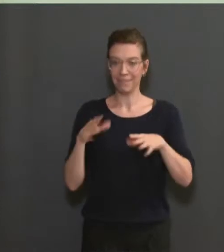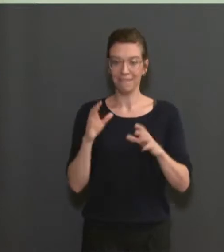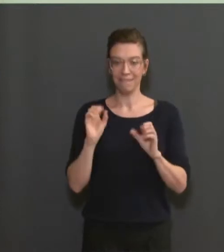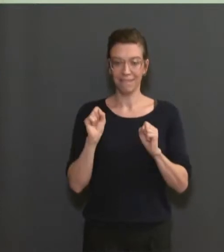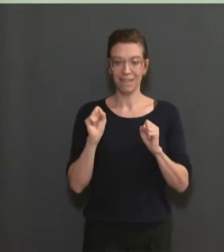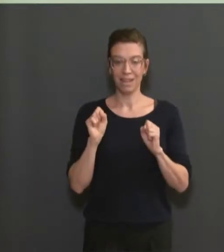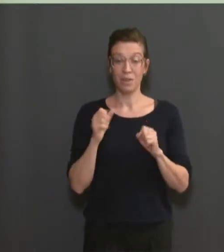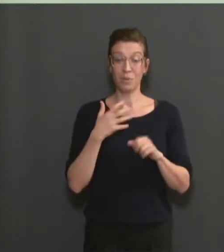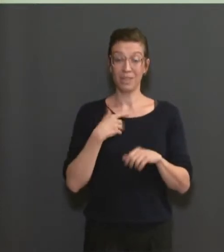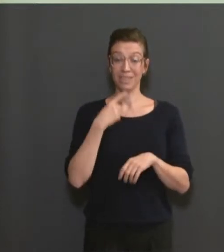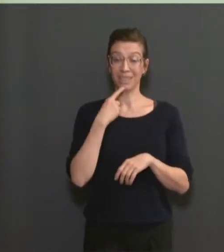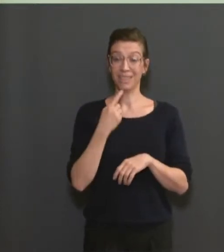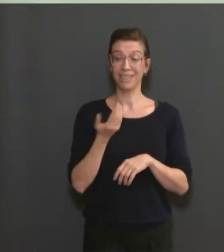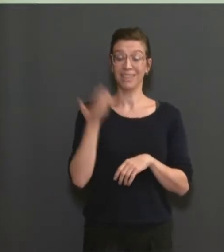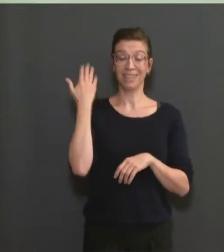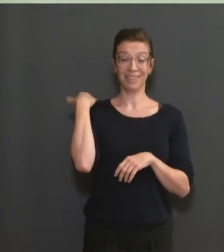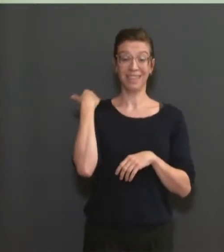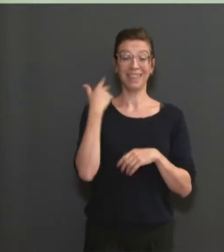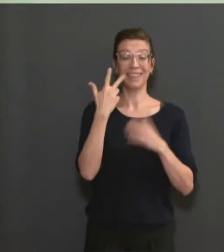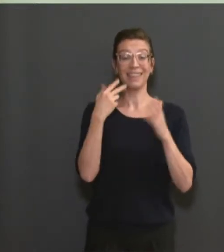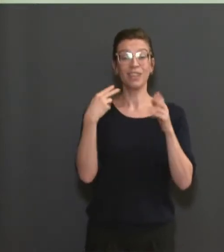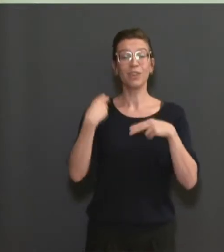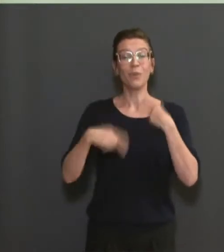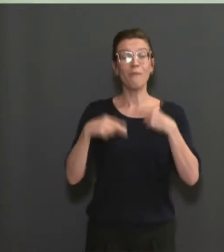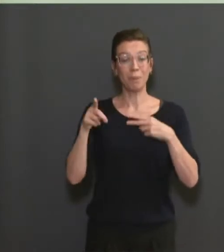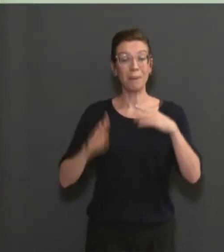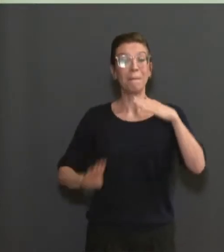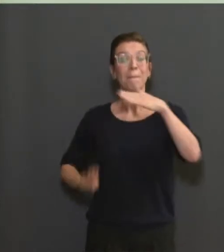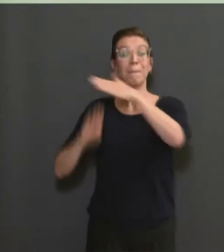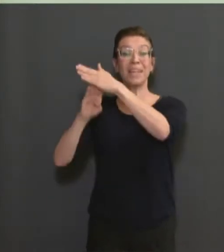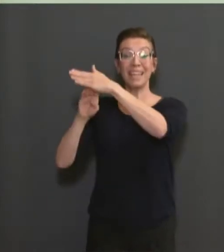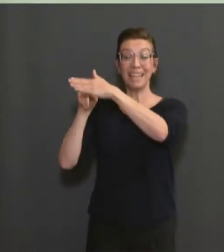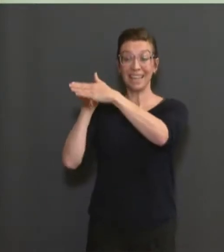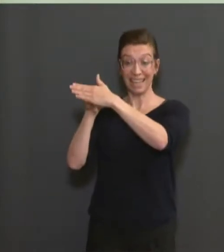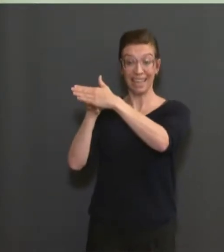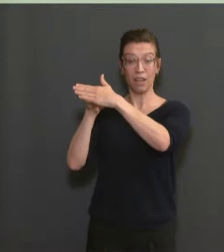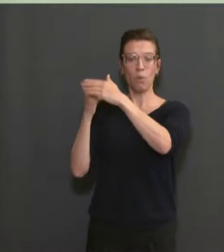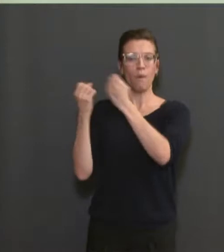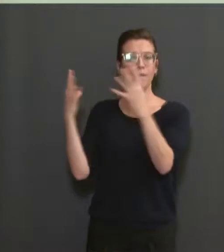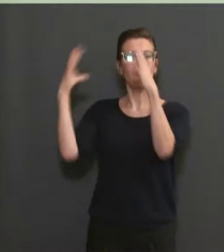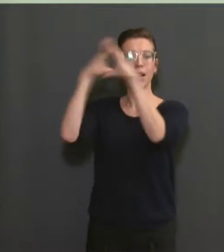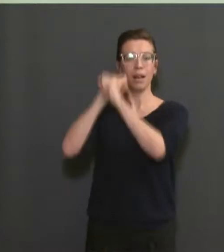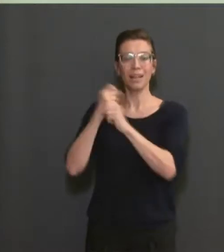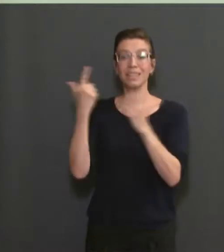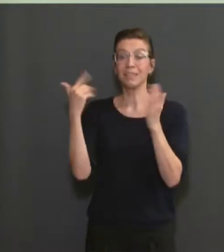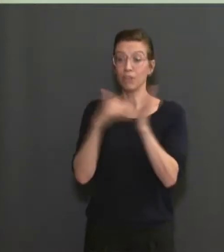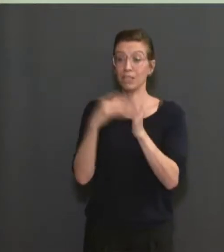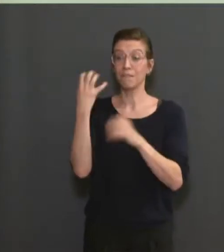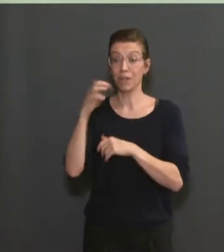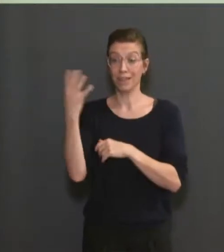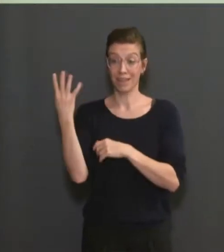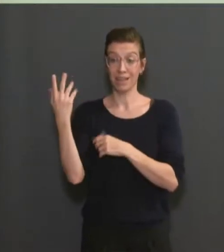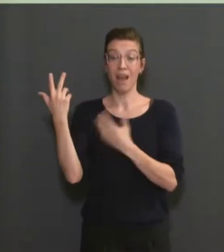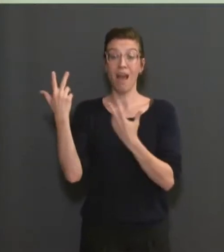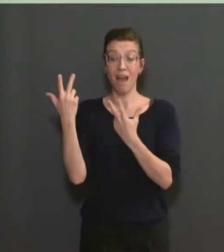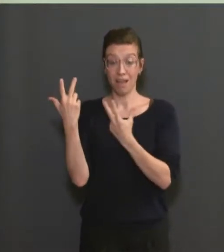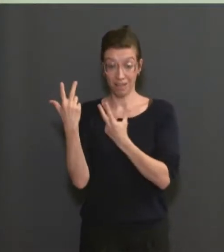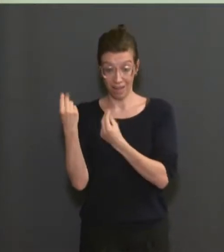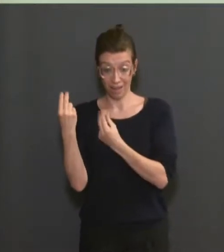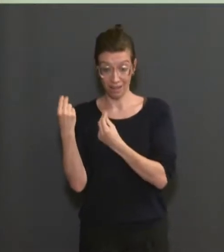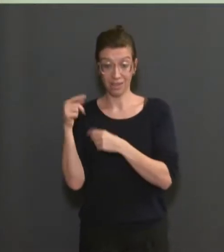3 november. Toen lagen er bijna 7.500 patiënten in onze ziekenhuizen.